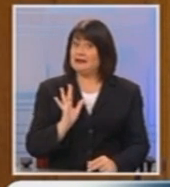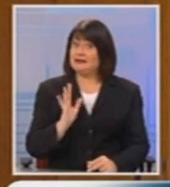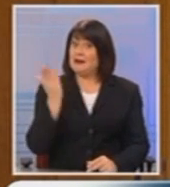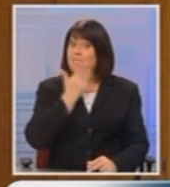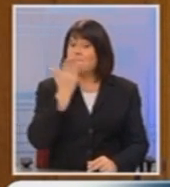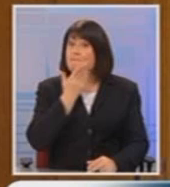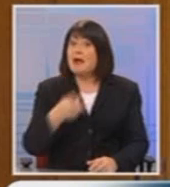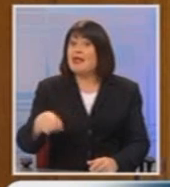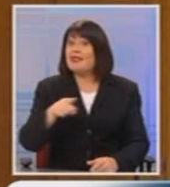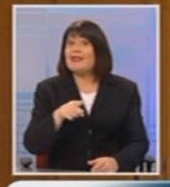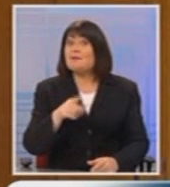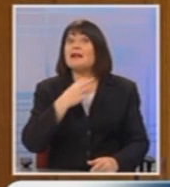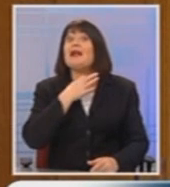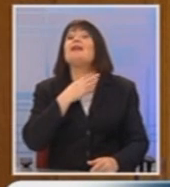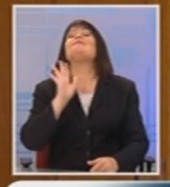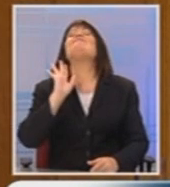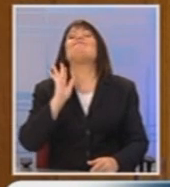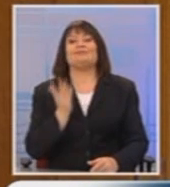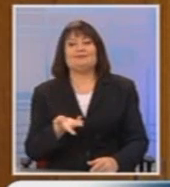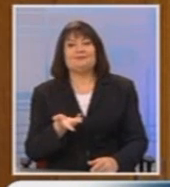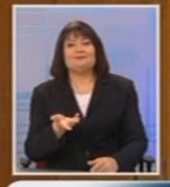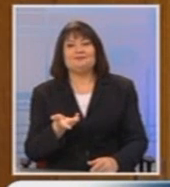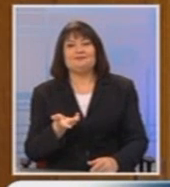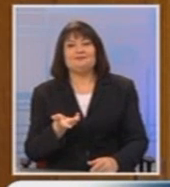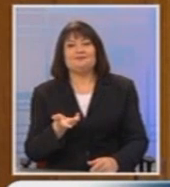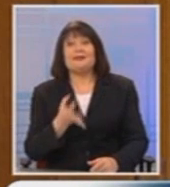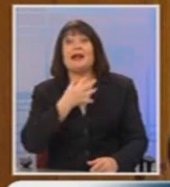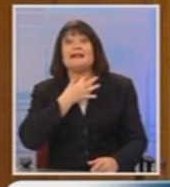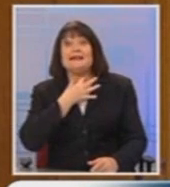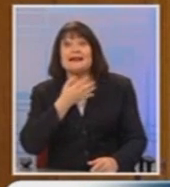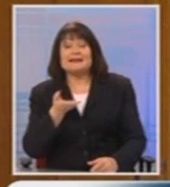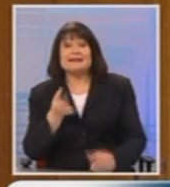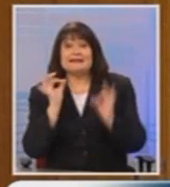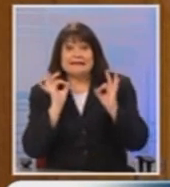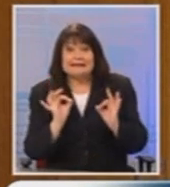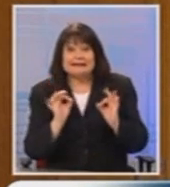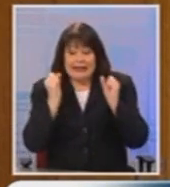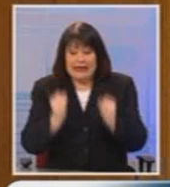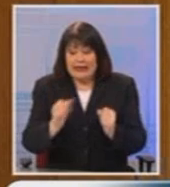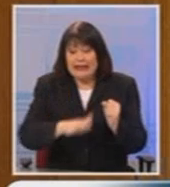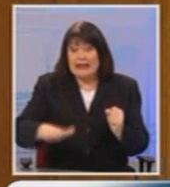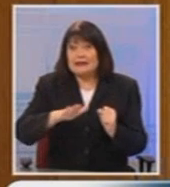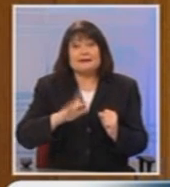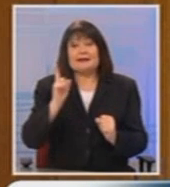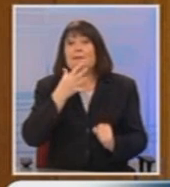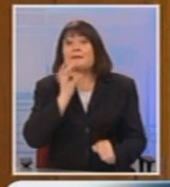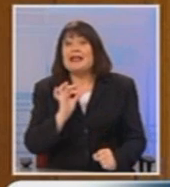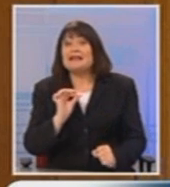δεν είναι ποτέ αυτά που χρειαζόμαστε, δηλαδή στις συγκεκριμένες ανάγκες μιας συγκεκριμένης κατάστασης. Μοιάζει